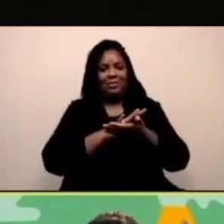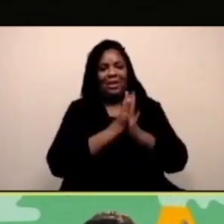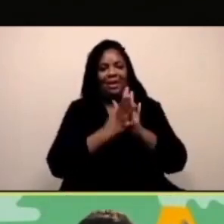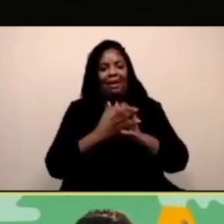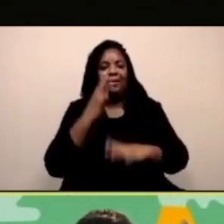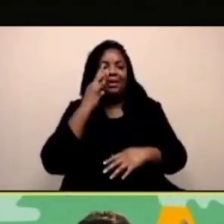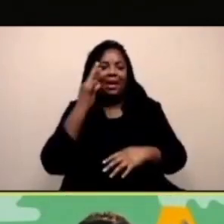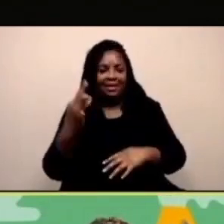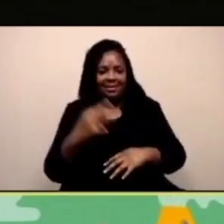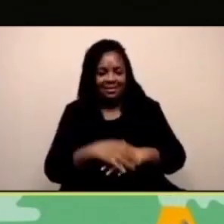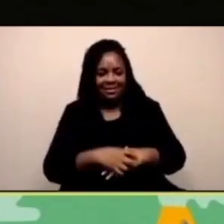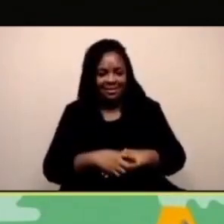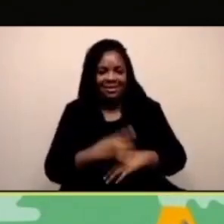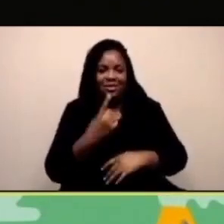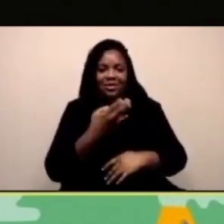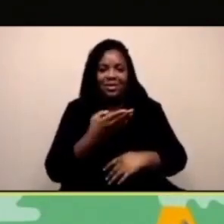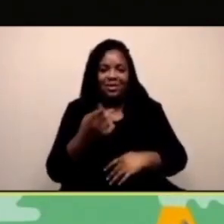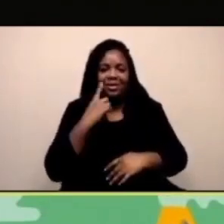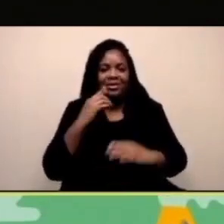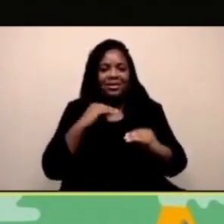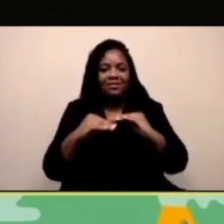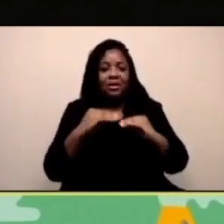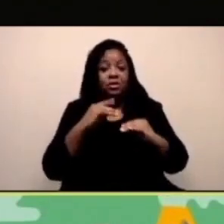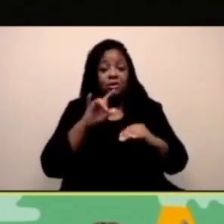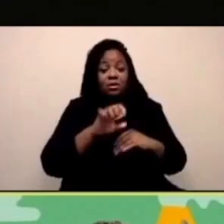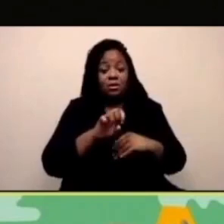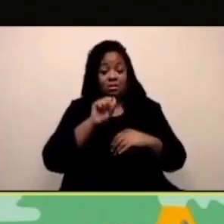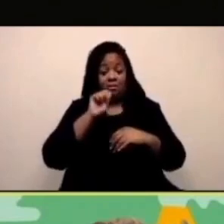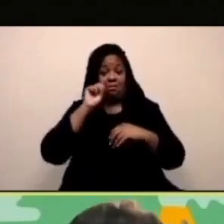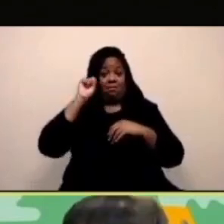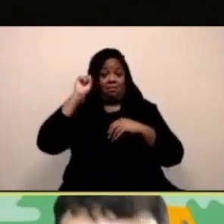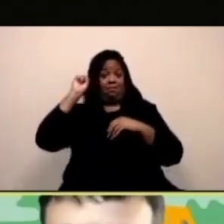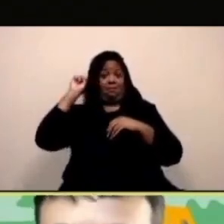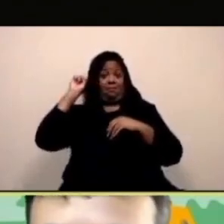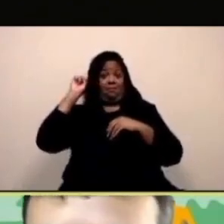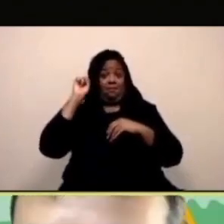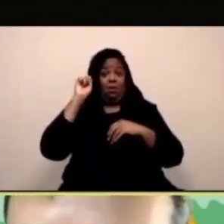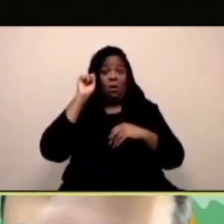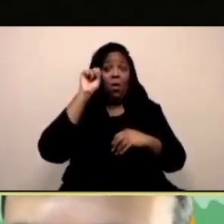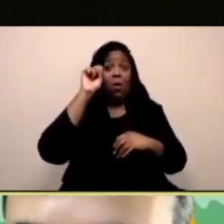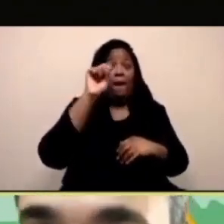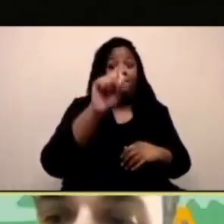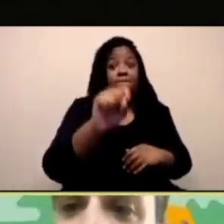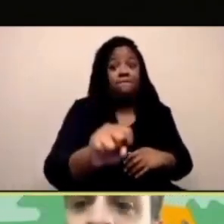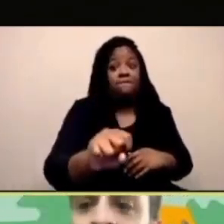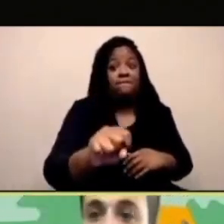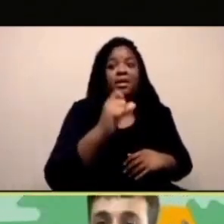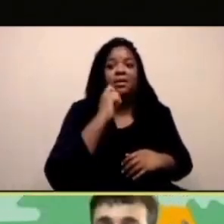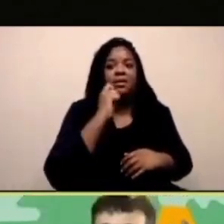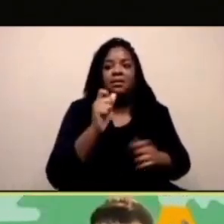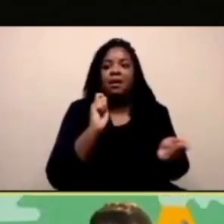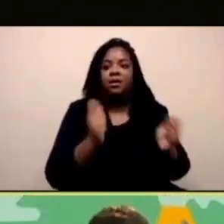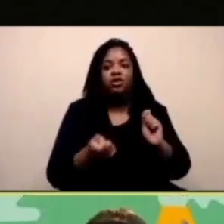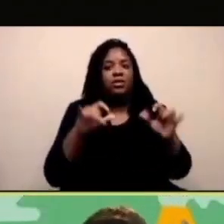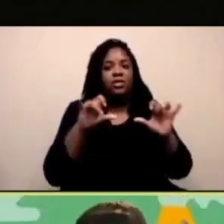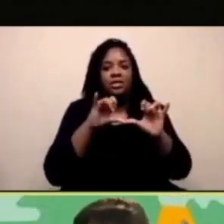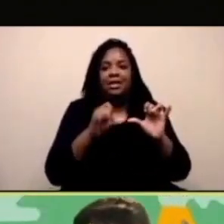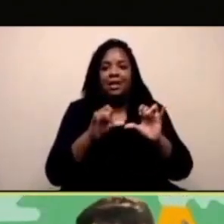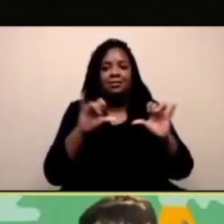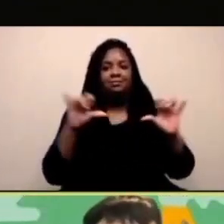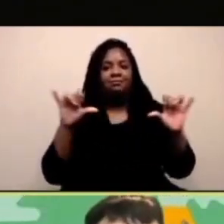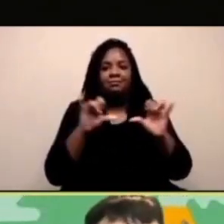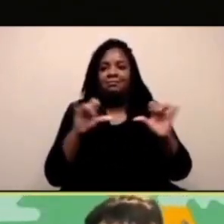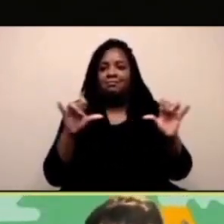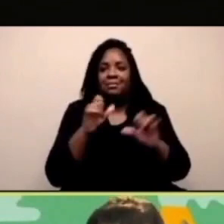ついていくようにさせます若干そういう風な投稿主張ができているような状況になってきましたで